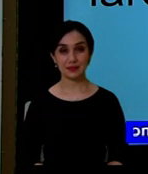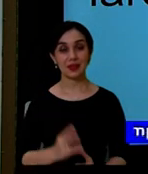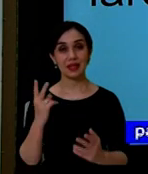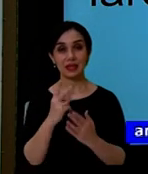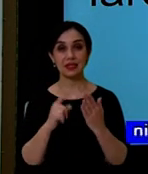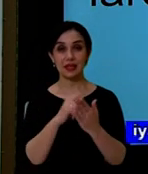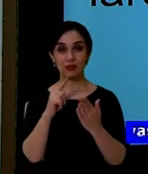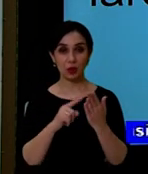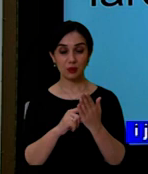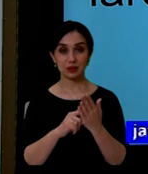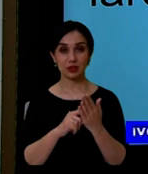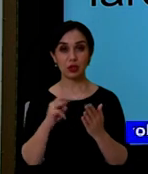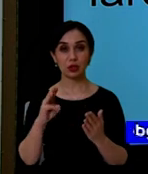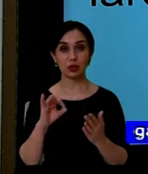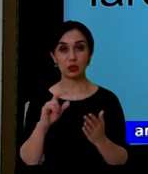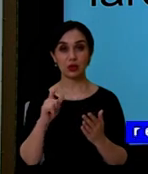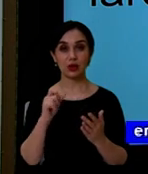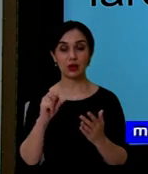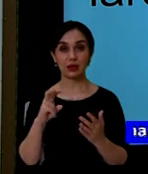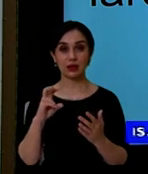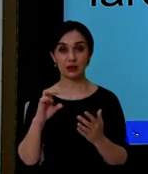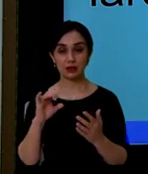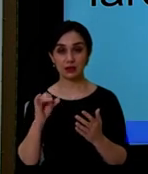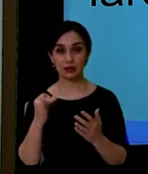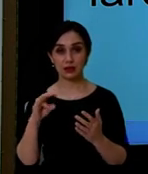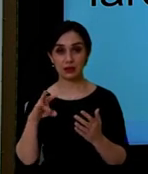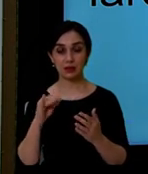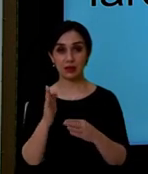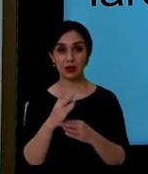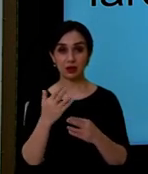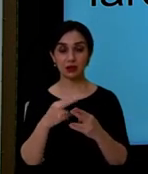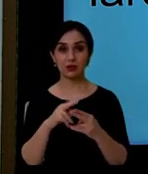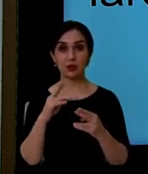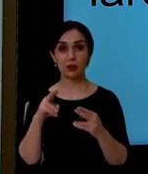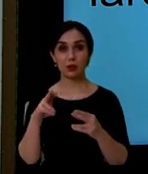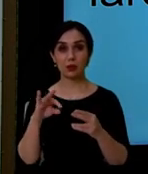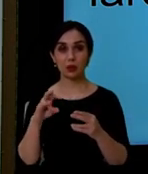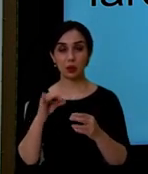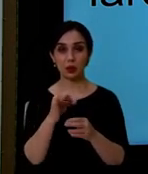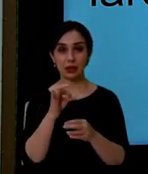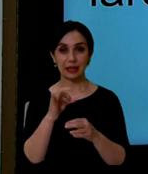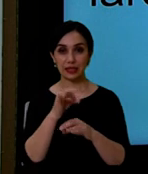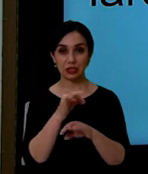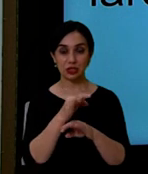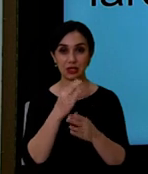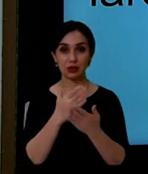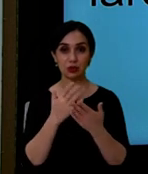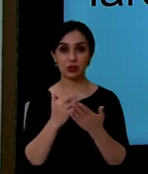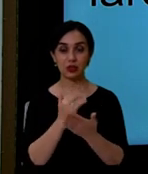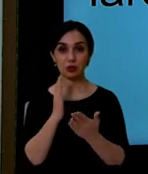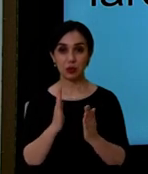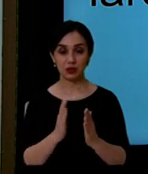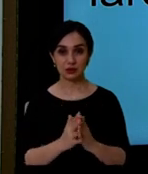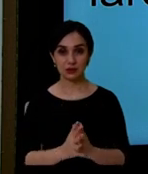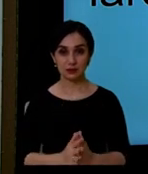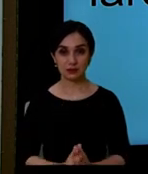Ikkinchi savolimiz, tog'ayli baliqlar tanasining qaysi qismlari plakoid tangachalardan tuzilgan bo'ladi?